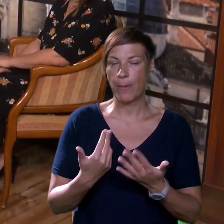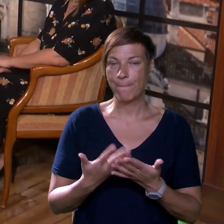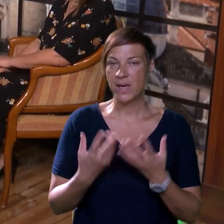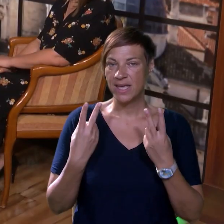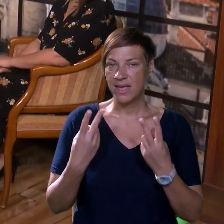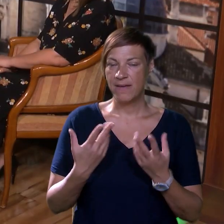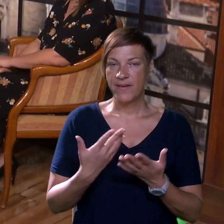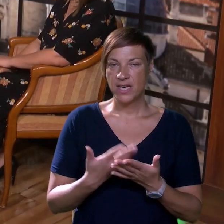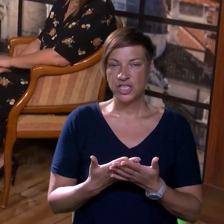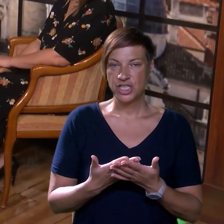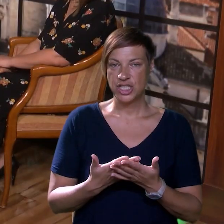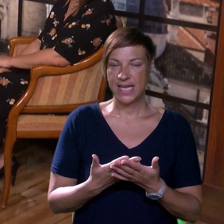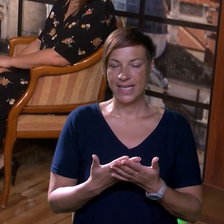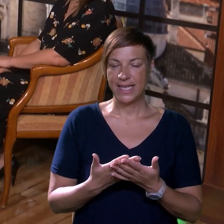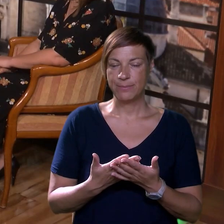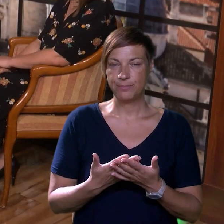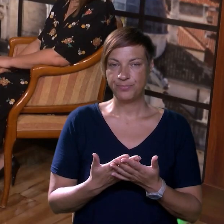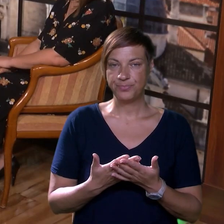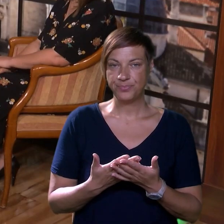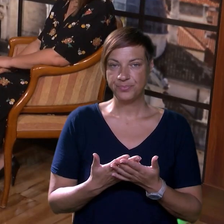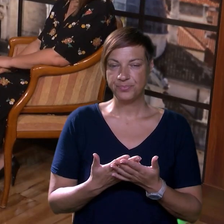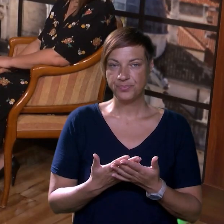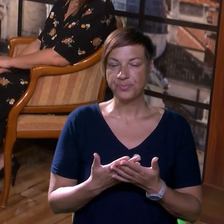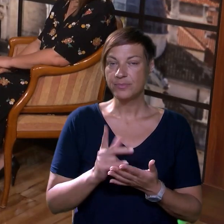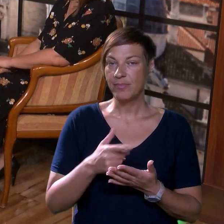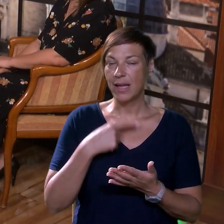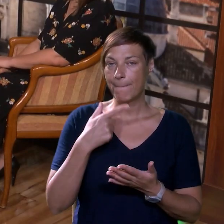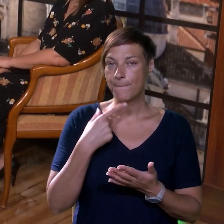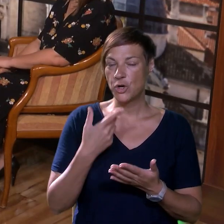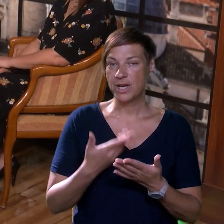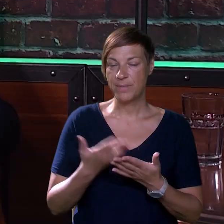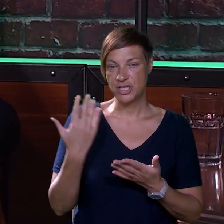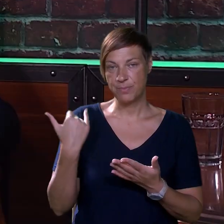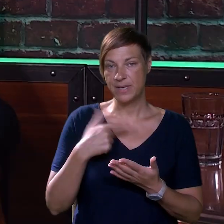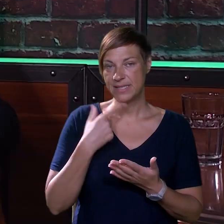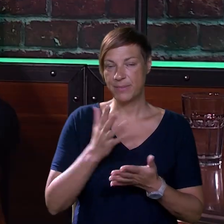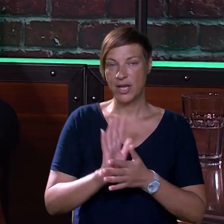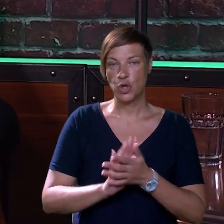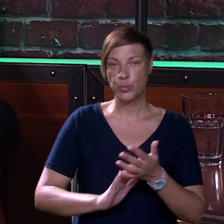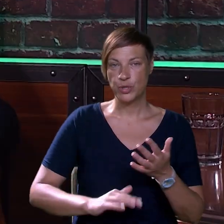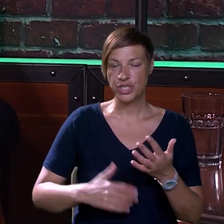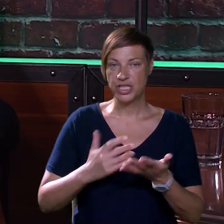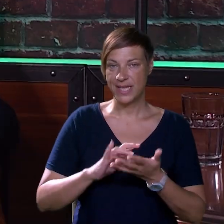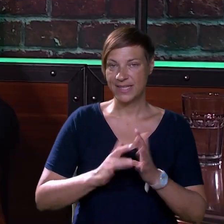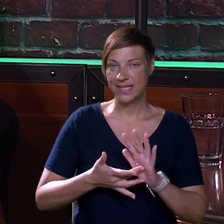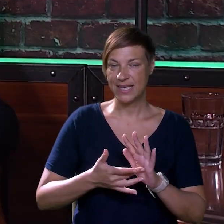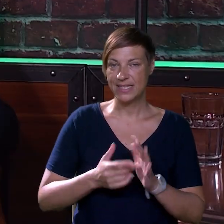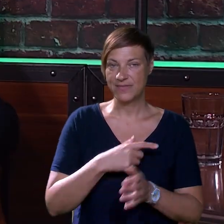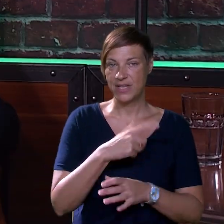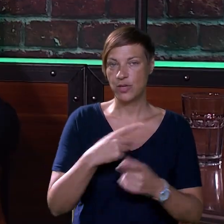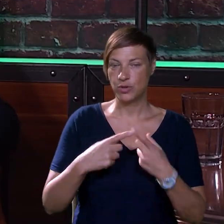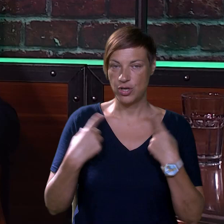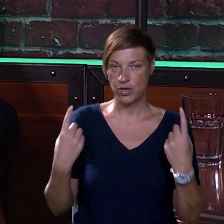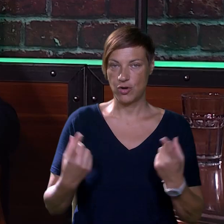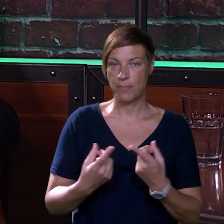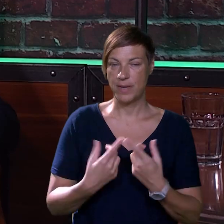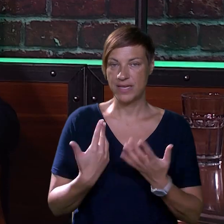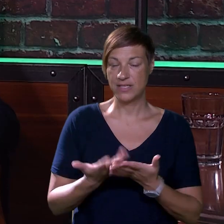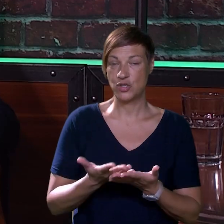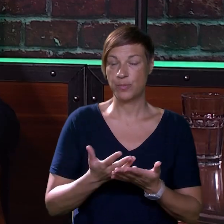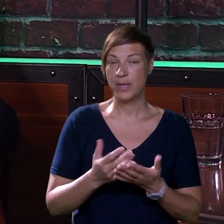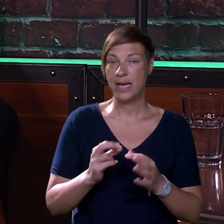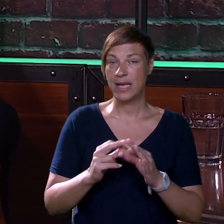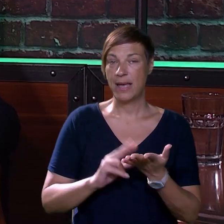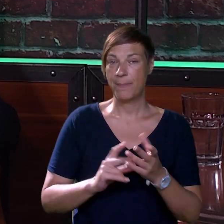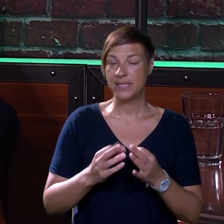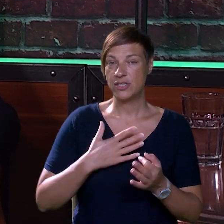on je od krucijalnog značaja i moram reći, to i rekao sam prije, od početka svi ljudi oko mene su bili ambiciozni, željeli